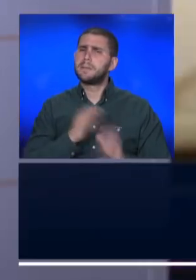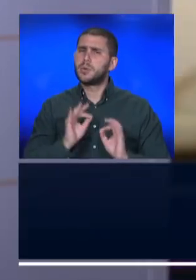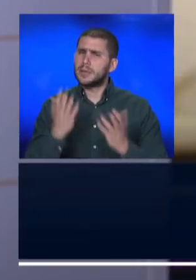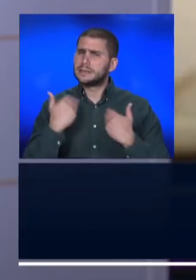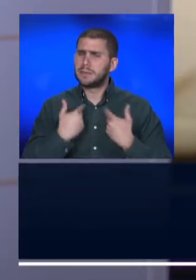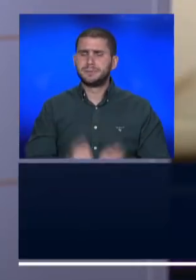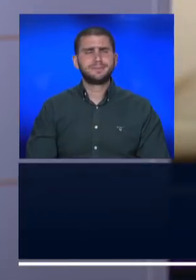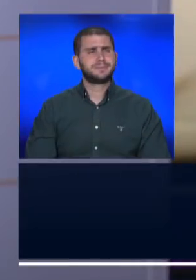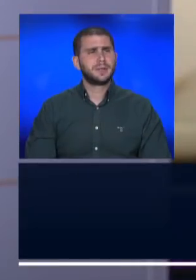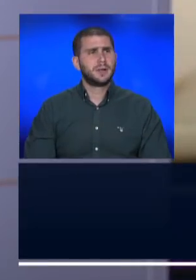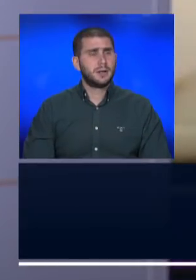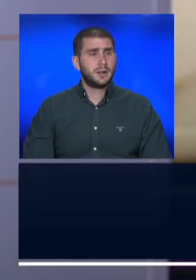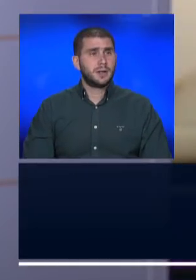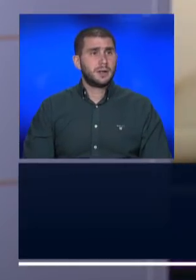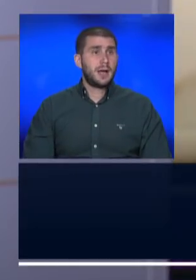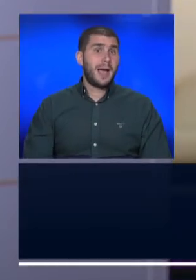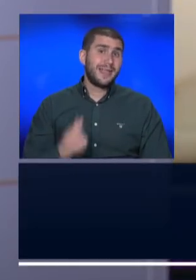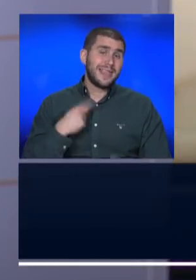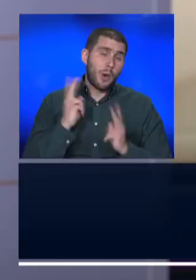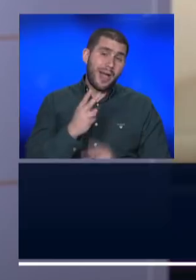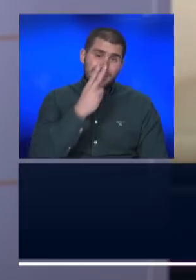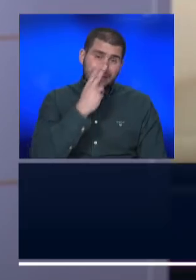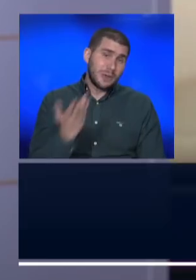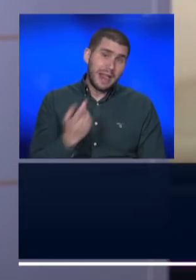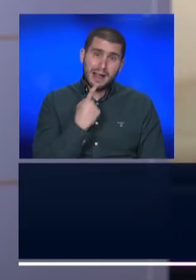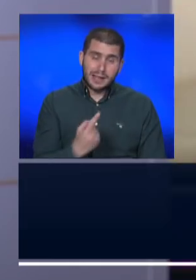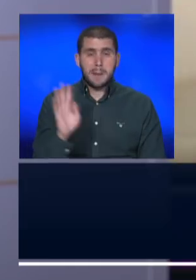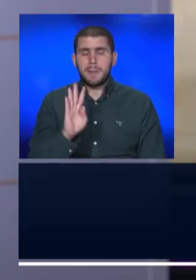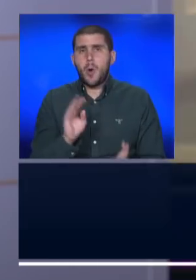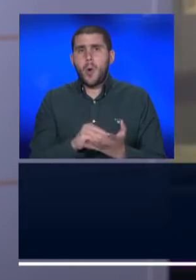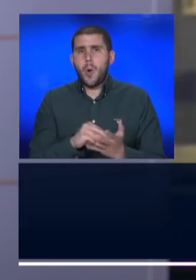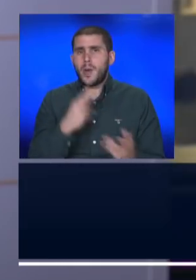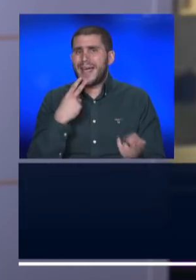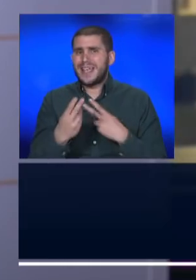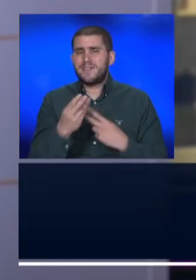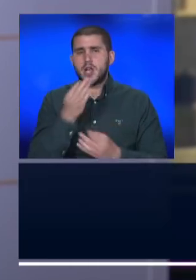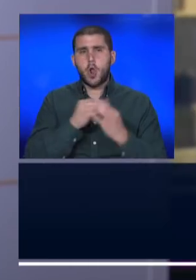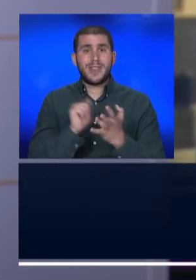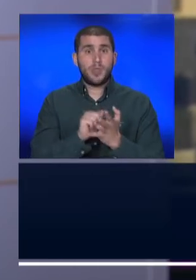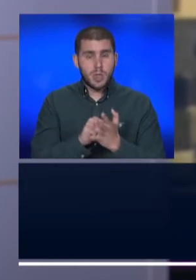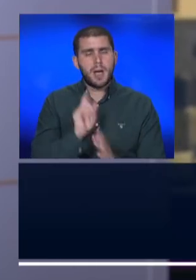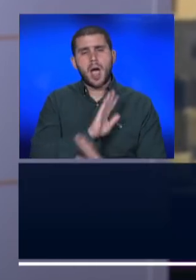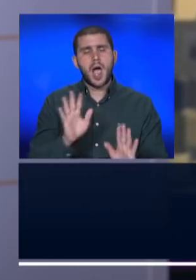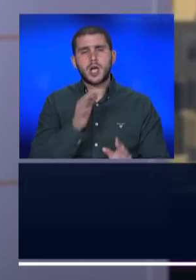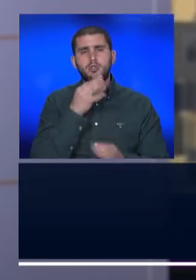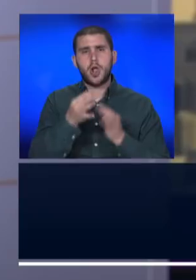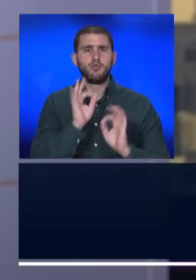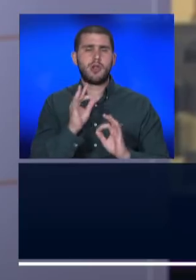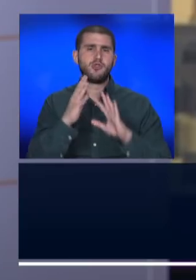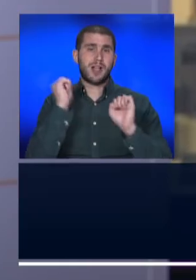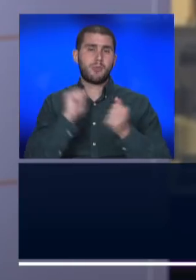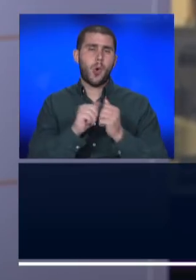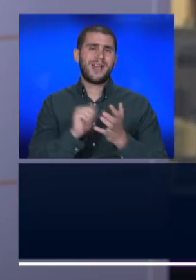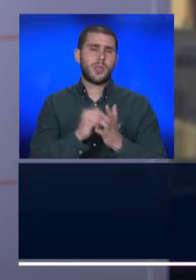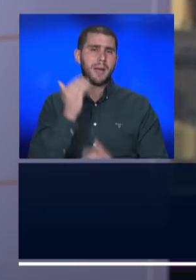לפחות אני יכולה לנסות, כי נתניהו כרגע עוד לא משיב לשאלות עיתונאים, רק לשאלות שגרירים או עיתונאים אמריקנים.